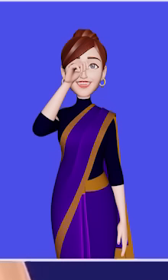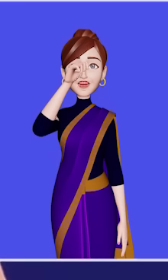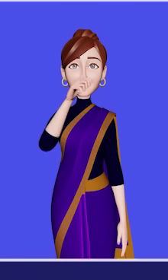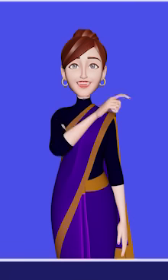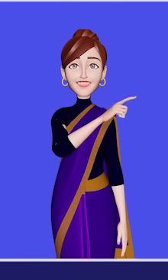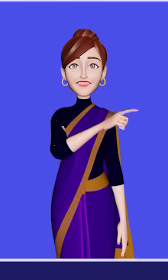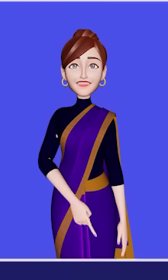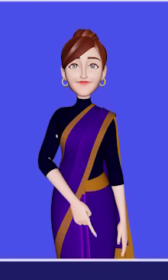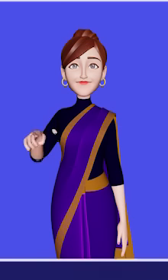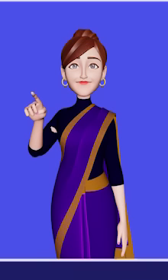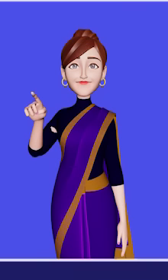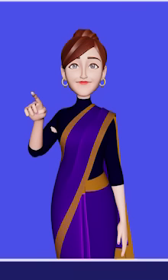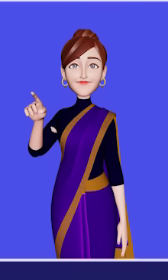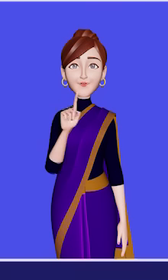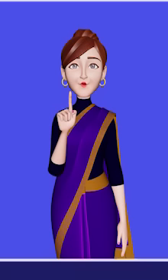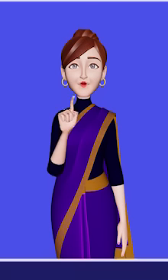वो भारत